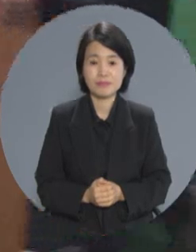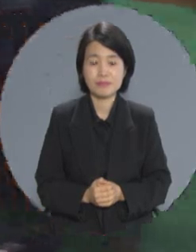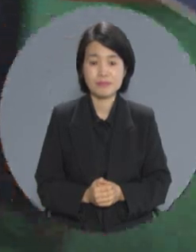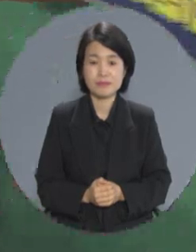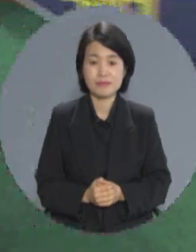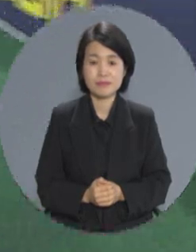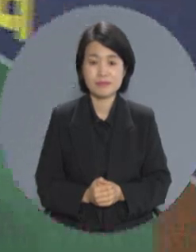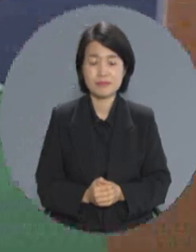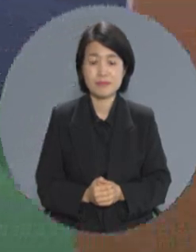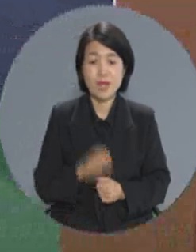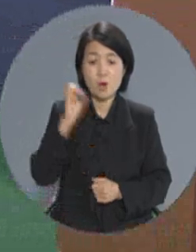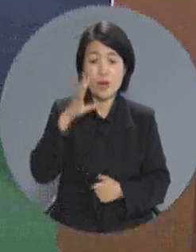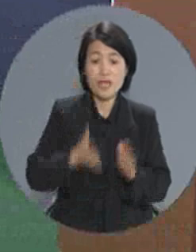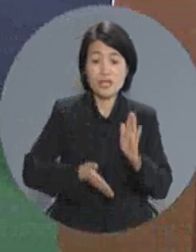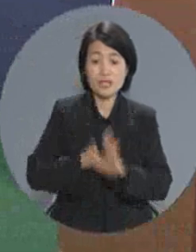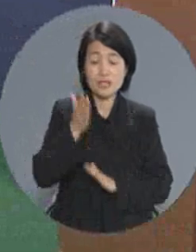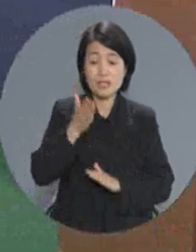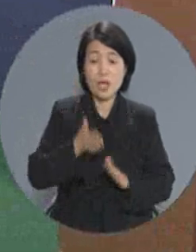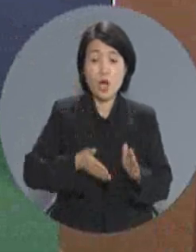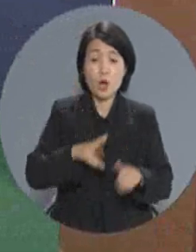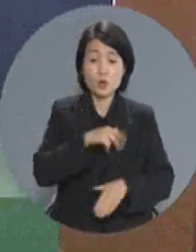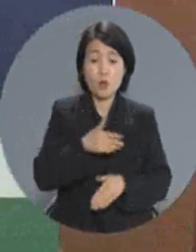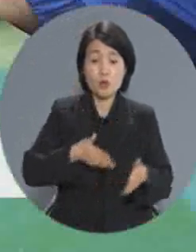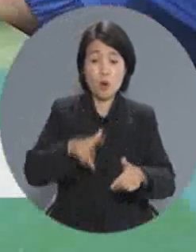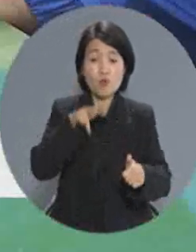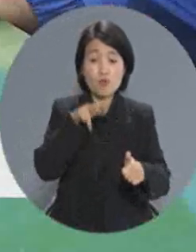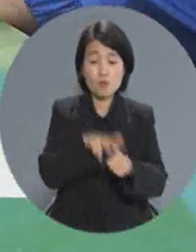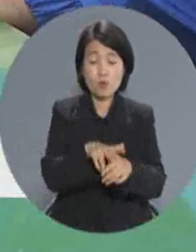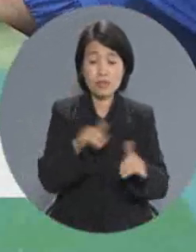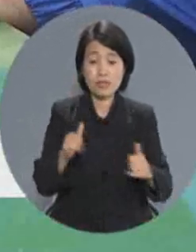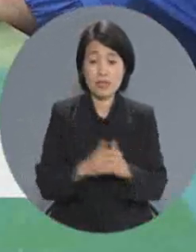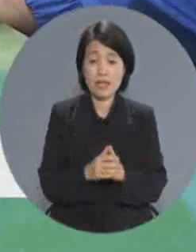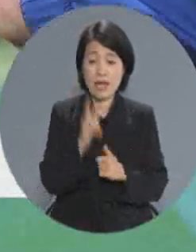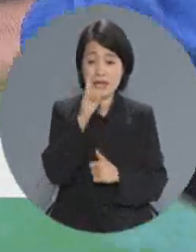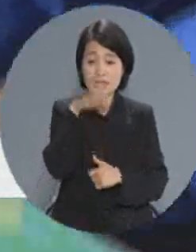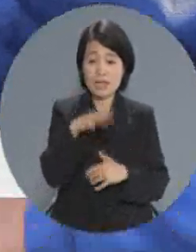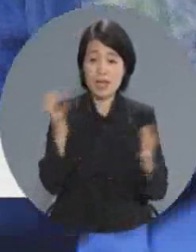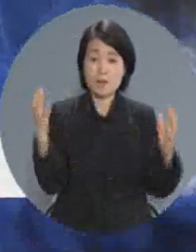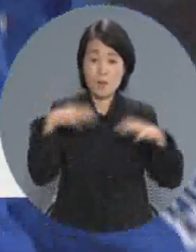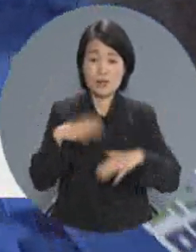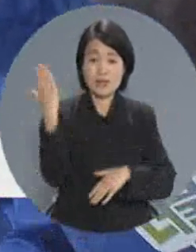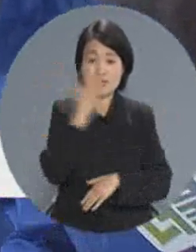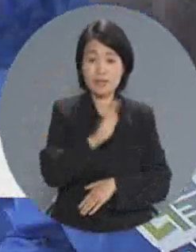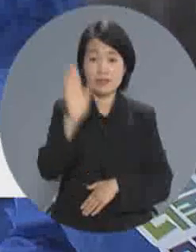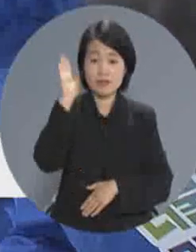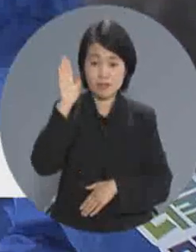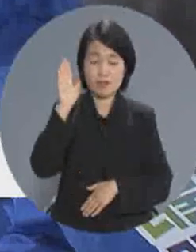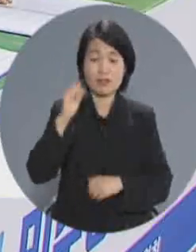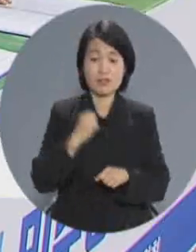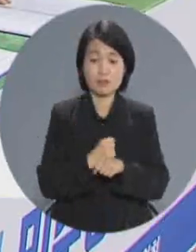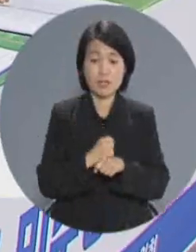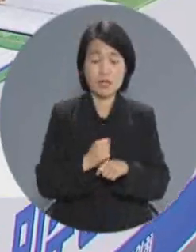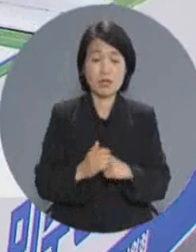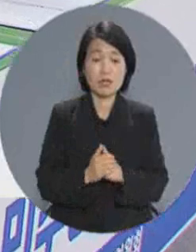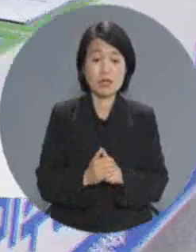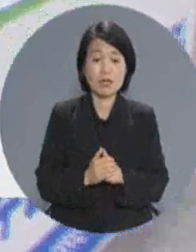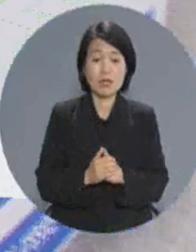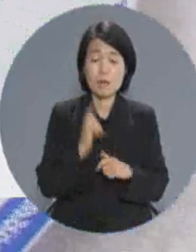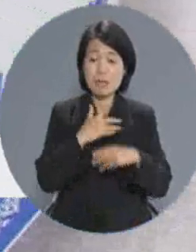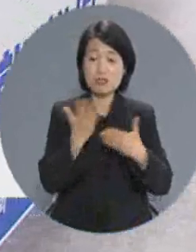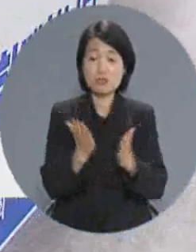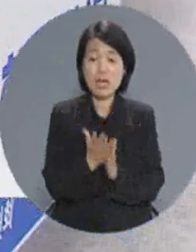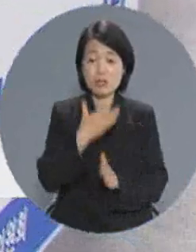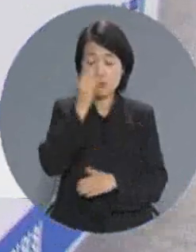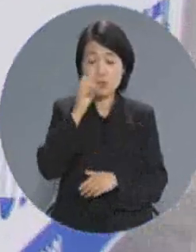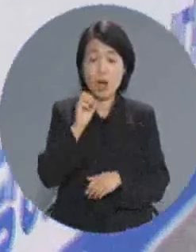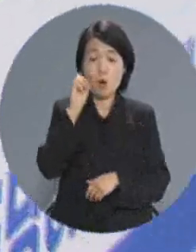지난 4일 광양시장과 시도의원 출마 예비 후보들이 한자리에 모여 클린 경선을 약속했습니다. 더불어민주당